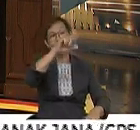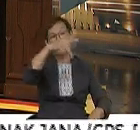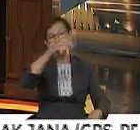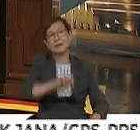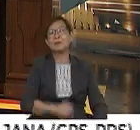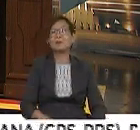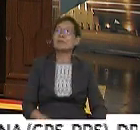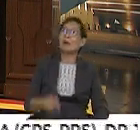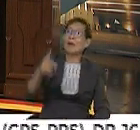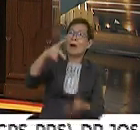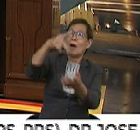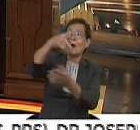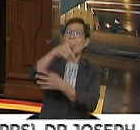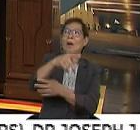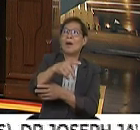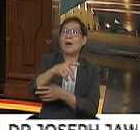Prof. Sandi?